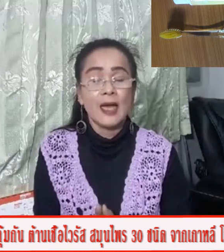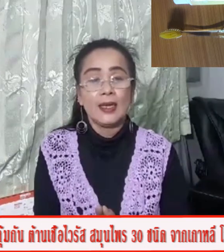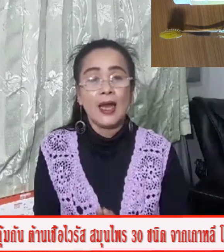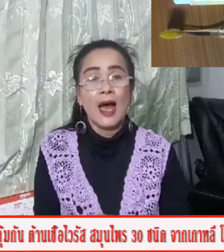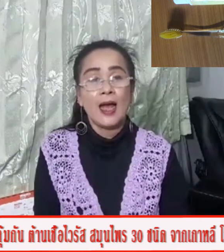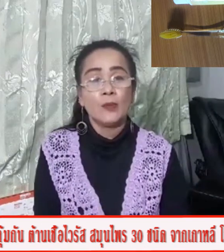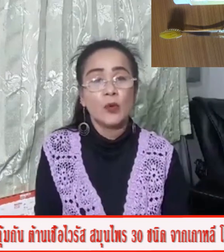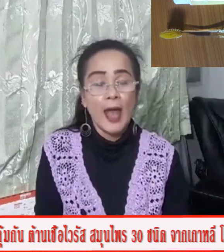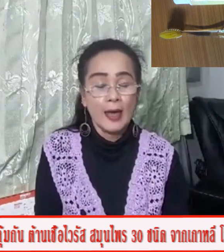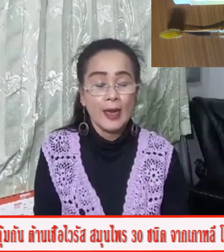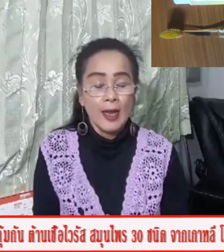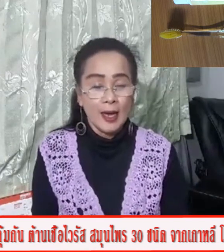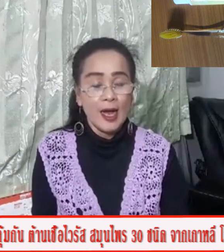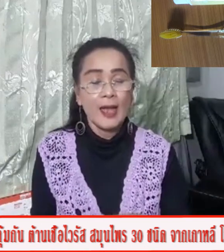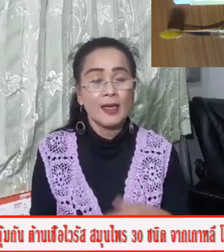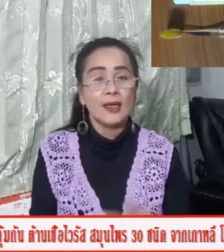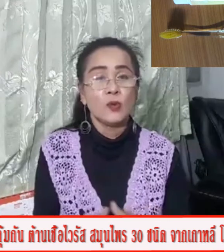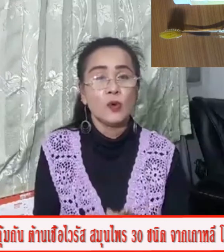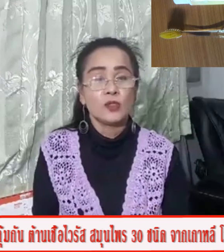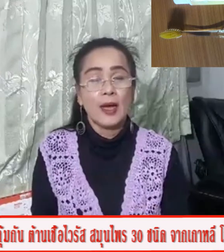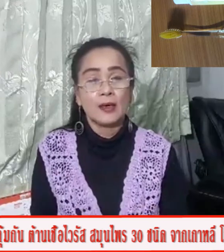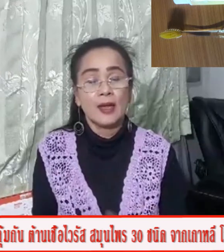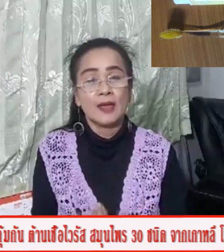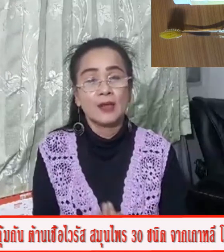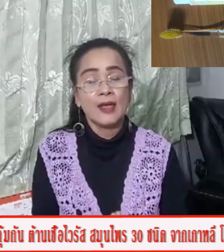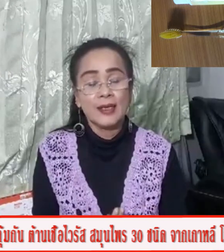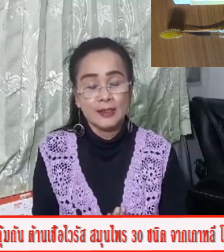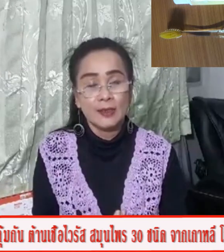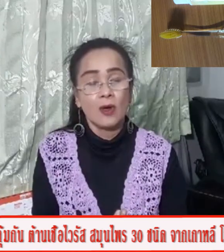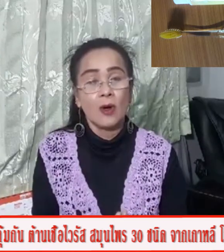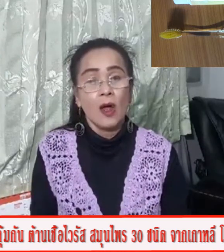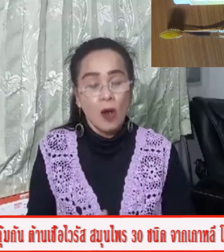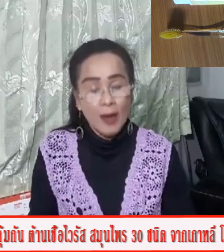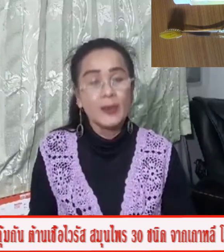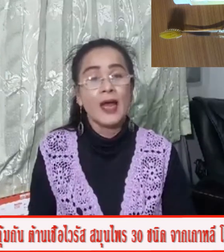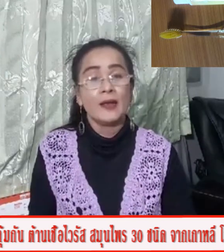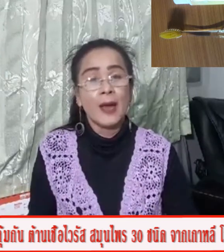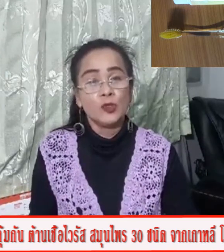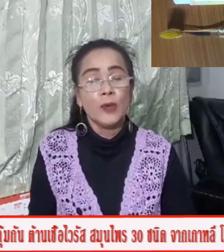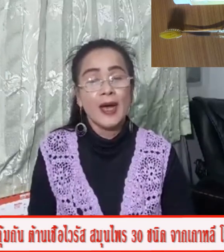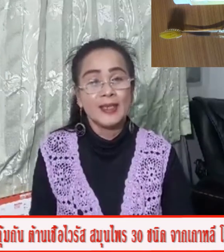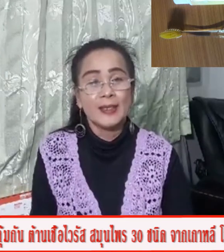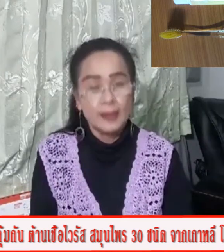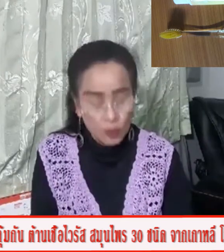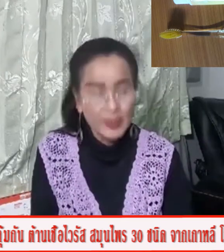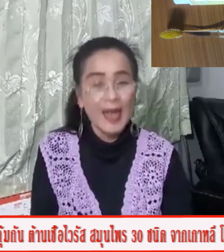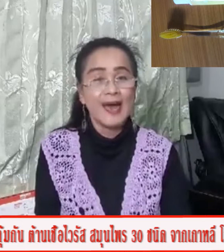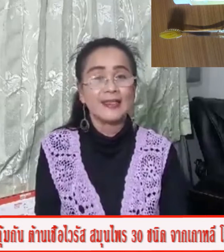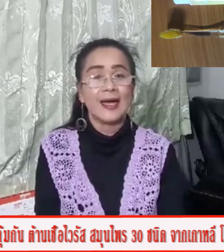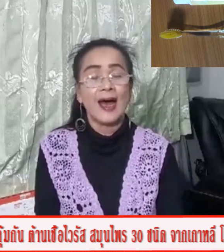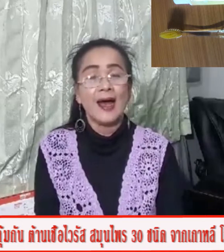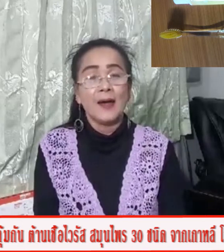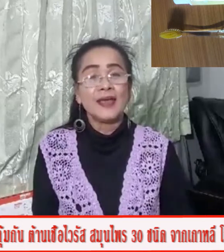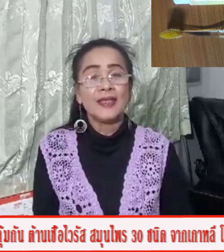น้ำใจนะให้ผู้แทนให้อดีตผู้ลงสมัครนะคะให้อดีตส.ส.ของพรรคเพื่อไทยไปช่วยพรรคเสรีรวมไทยหา